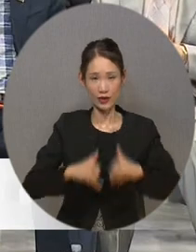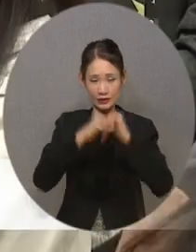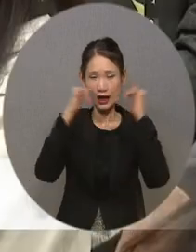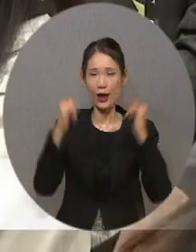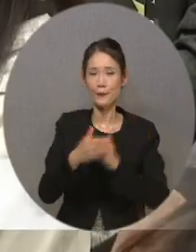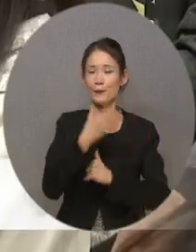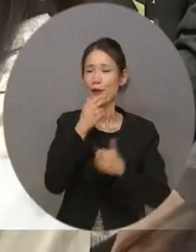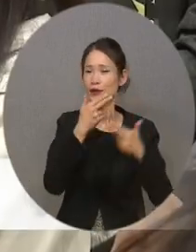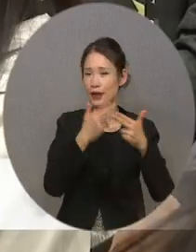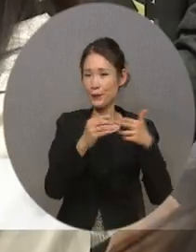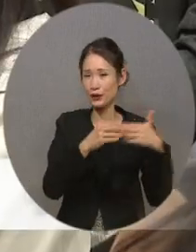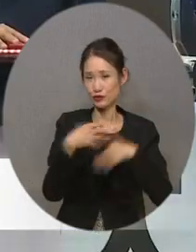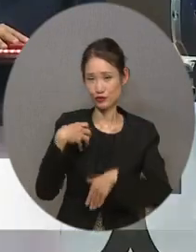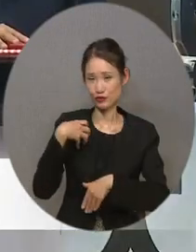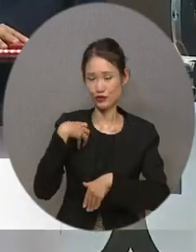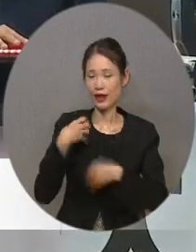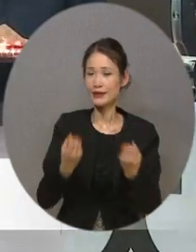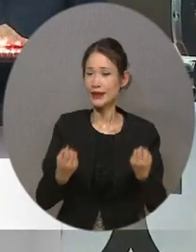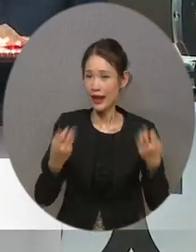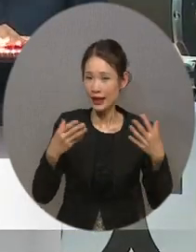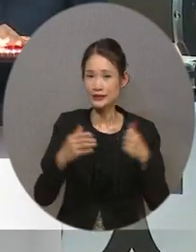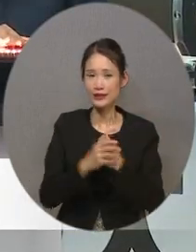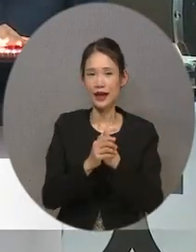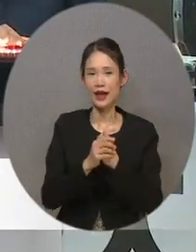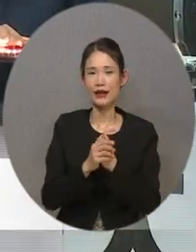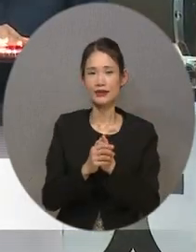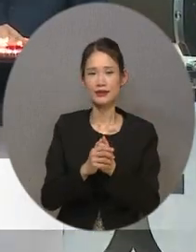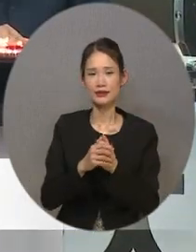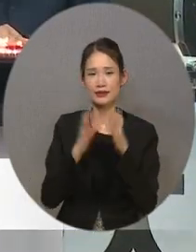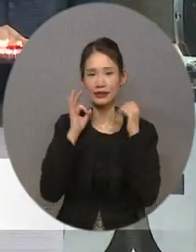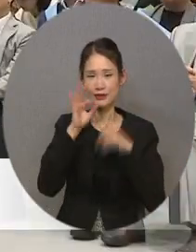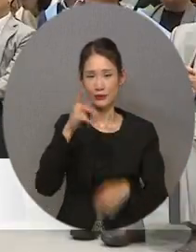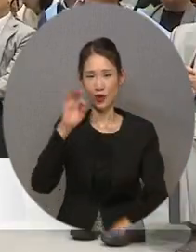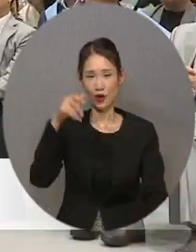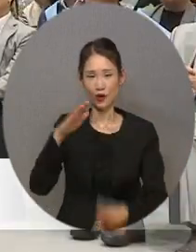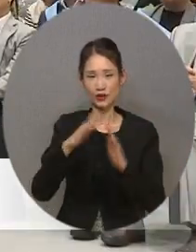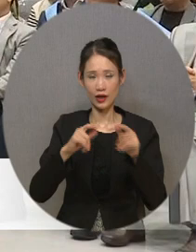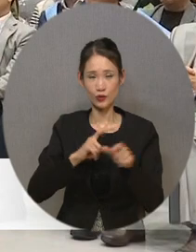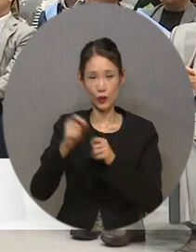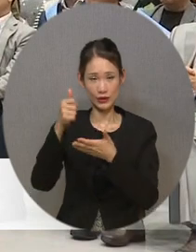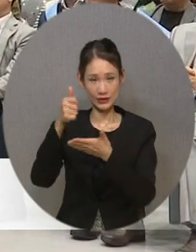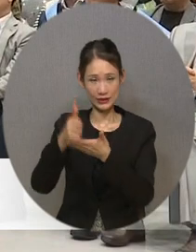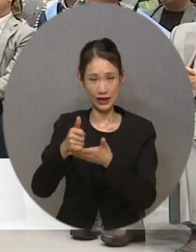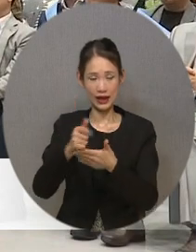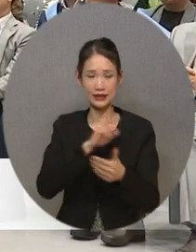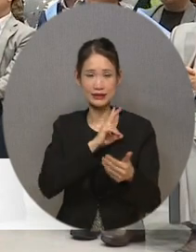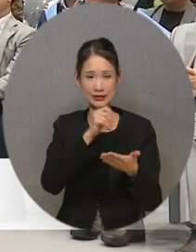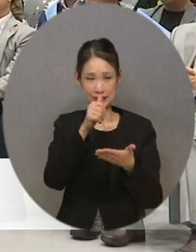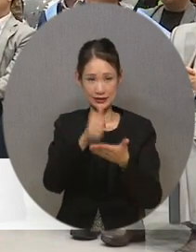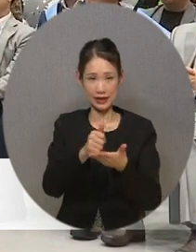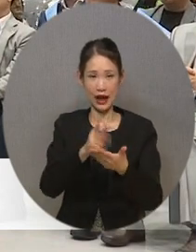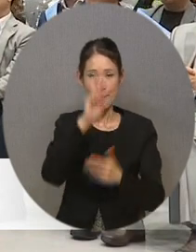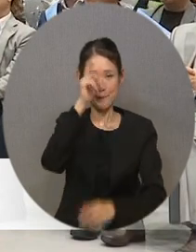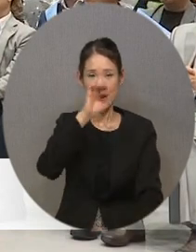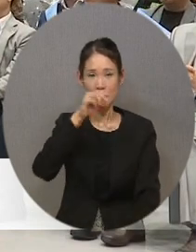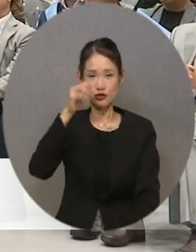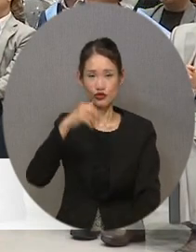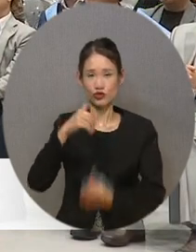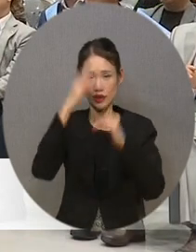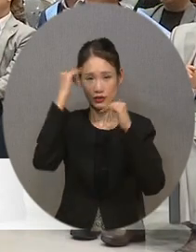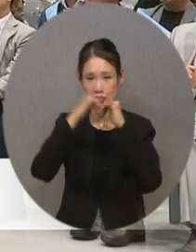전남사회복지사협회가 주관한 이날 행사에는 김영록 전남도지사, 서동욱 전남도의회 의장, 박열규